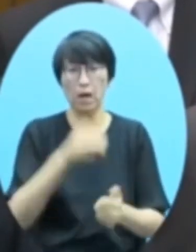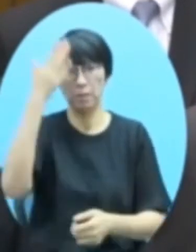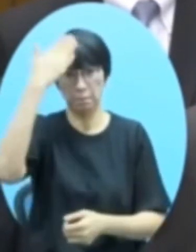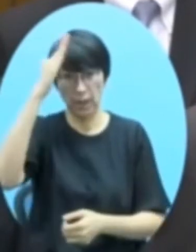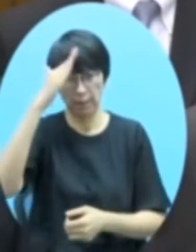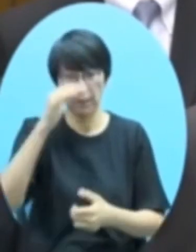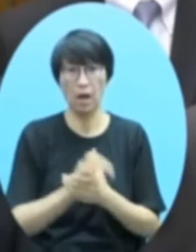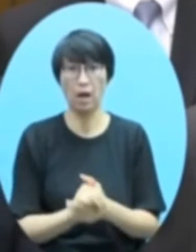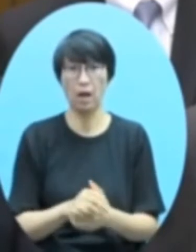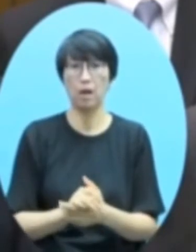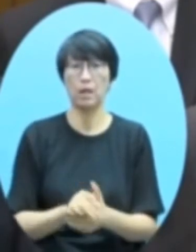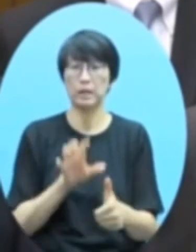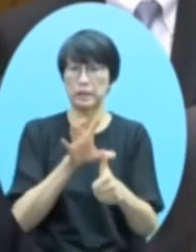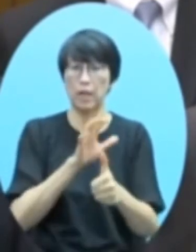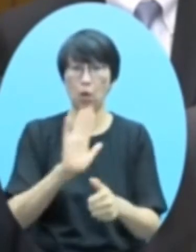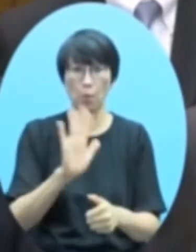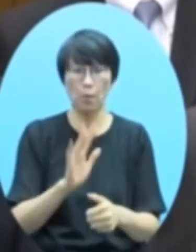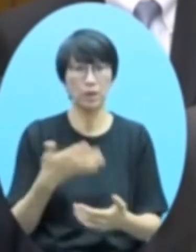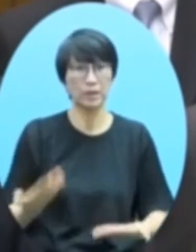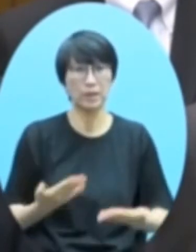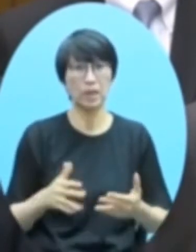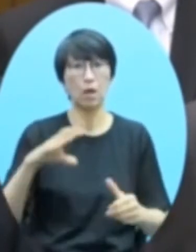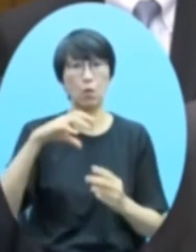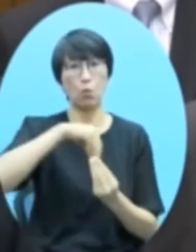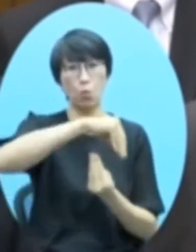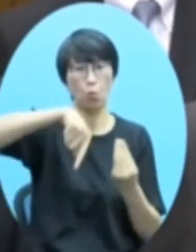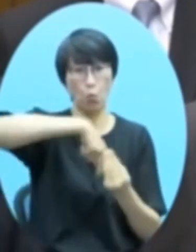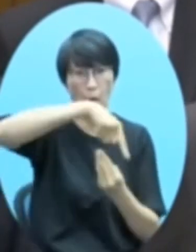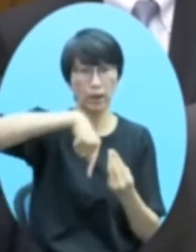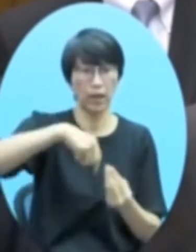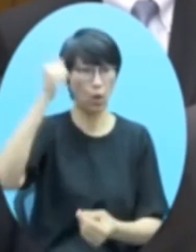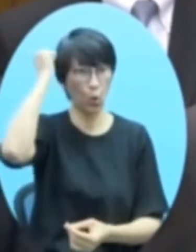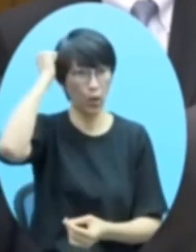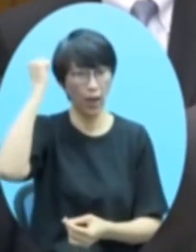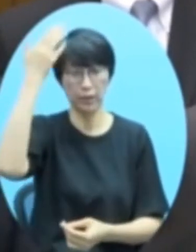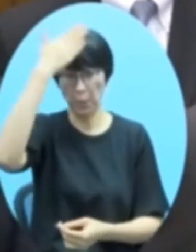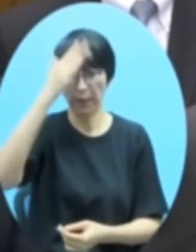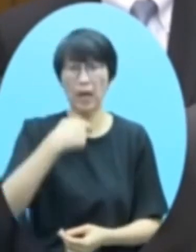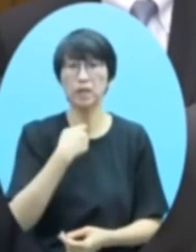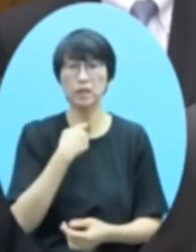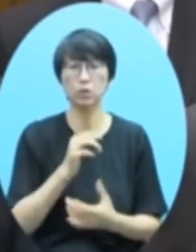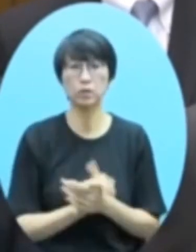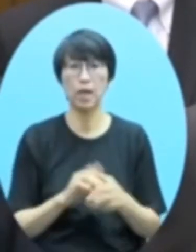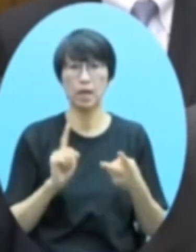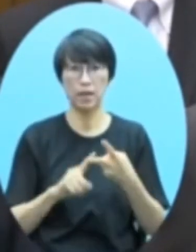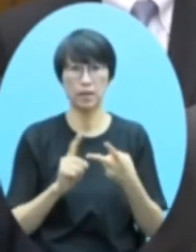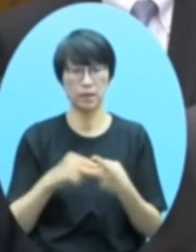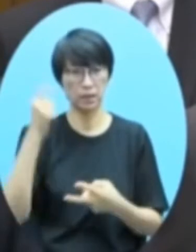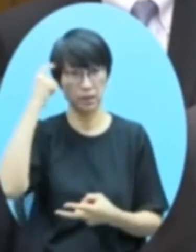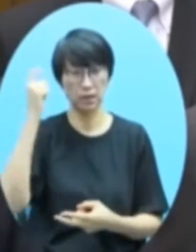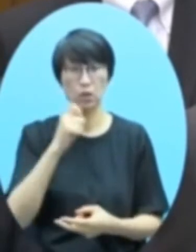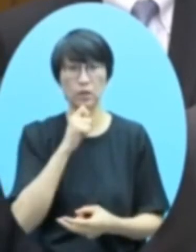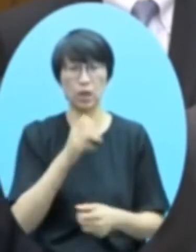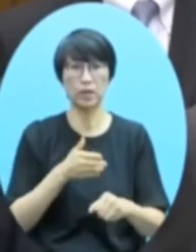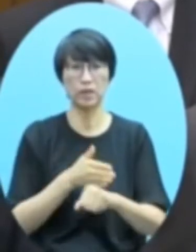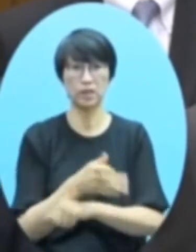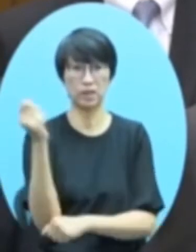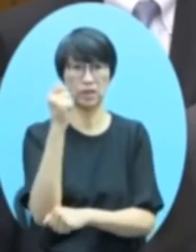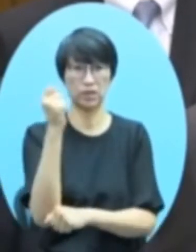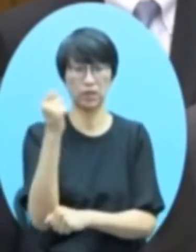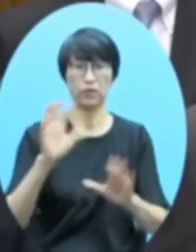個咧，大家喺個困難環境時候希望明白。第二個就係我哋亦都係知道咧，係有啲社福界